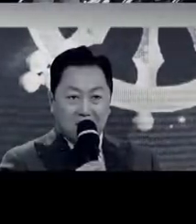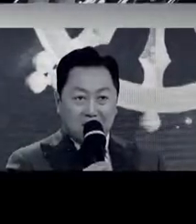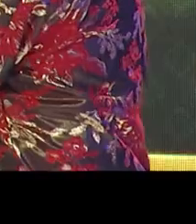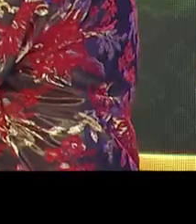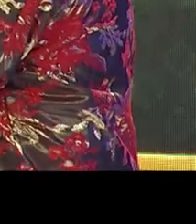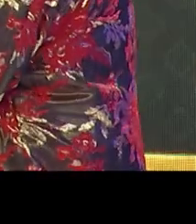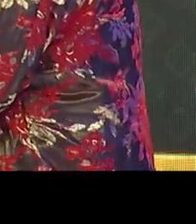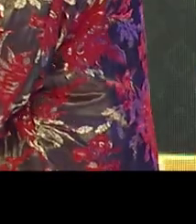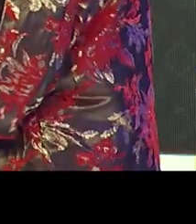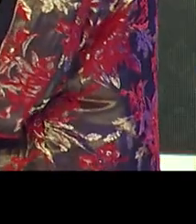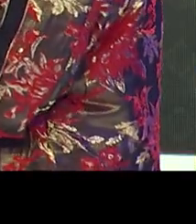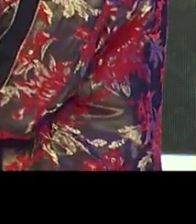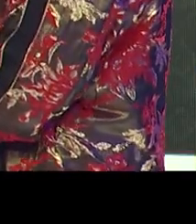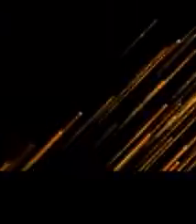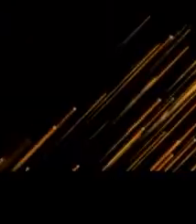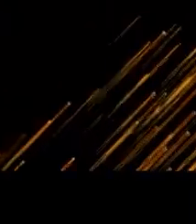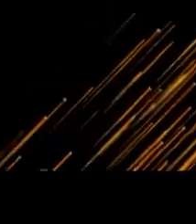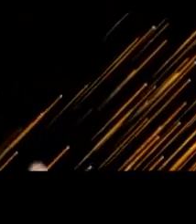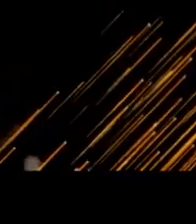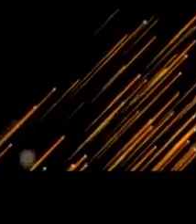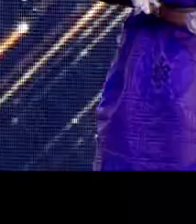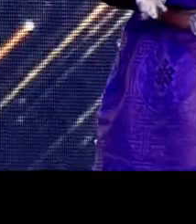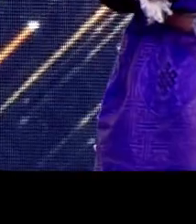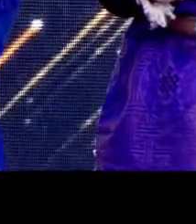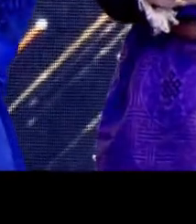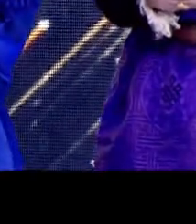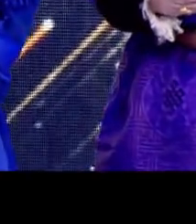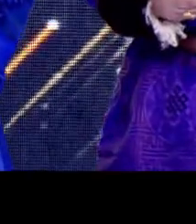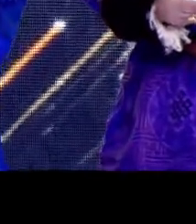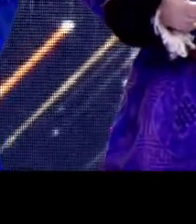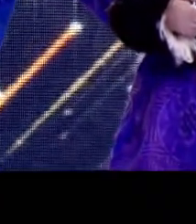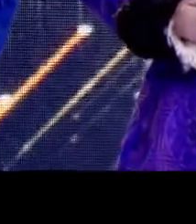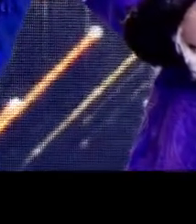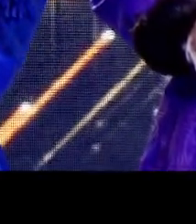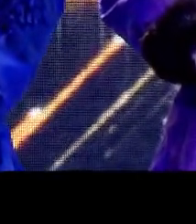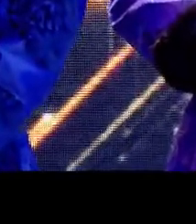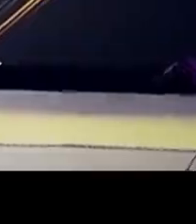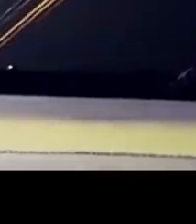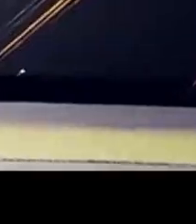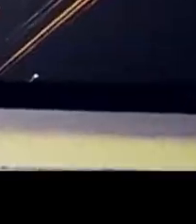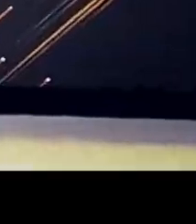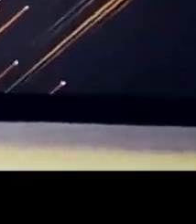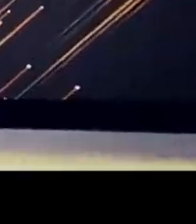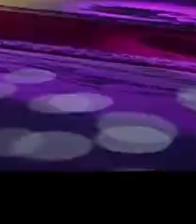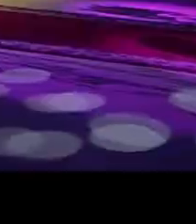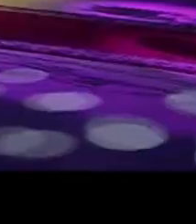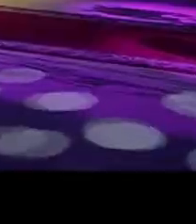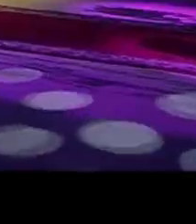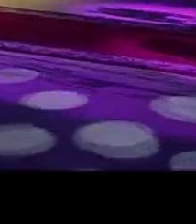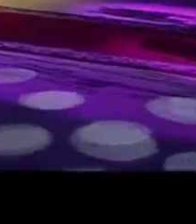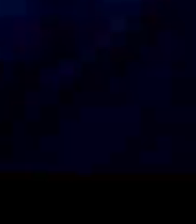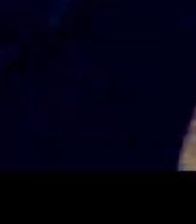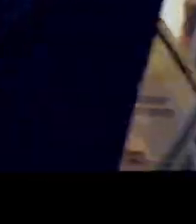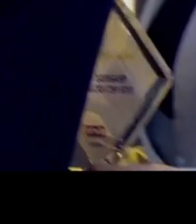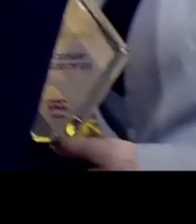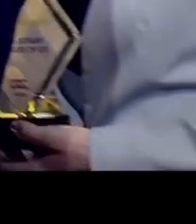ухааны нээлт, шилдэг татвар төлөгч, өдөр жишээ гэр бүл, байгальд ээлтэй хүнийг шалгаруулдаг. Үзэгч та эдгээр төрөл